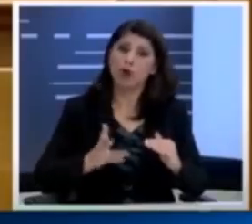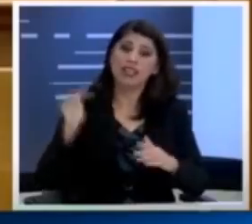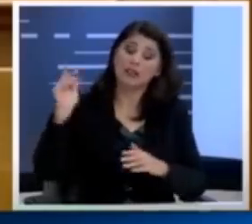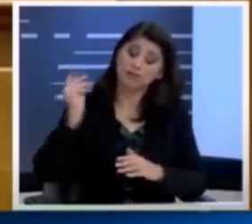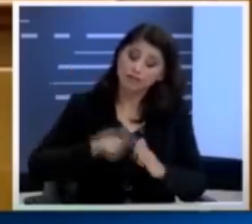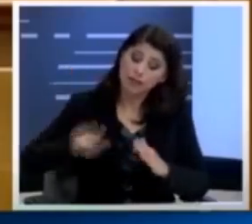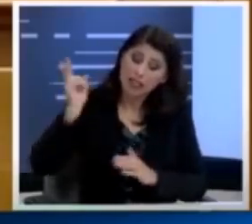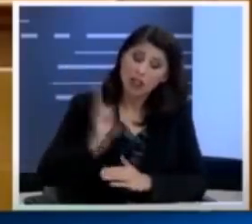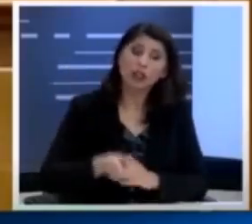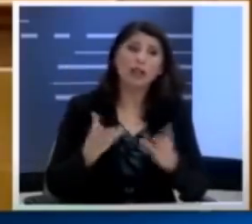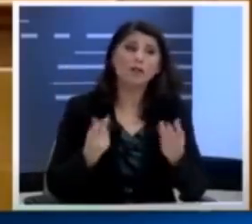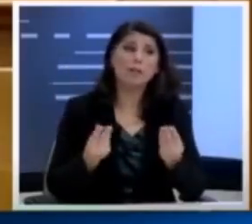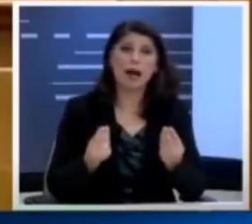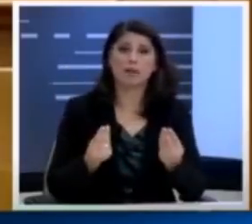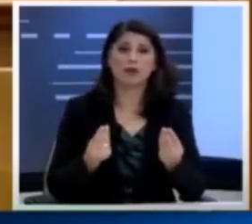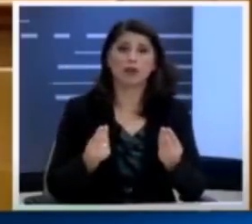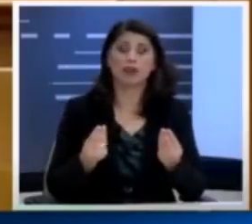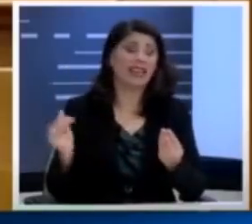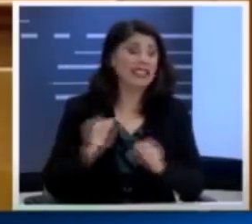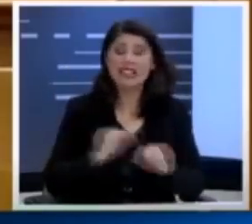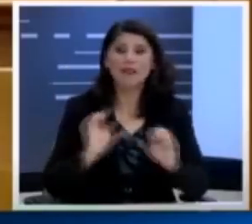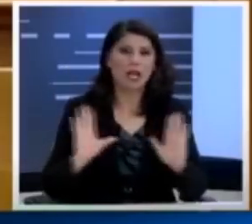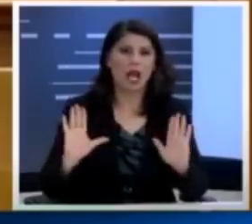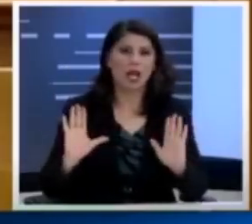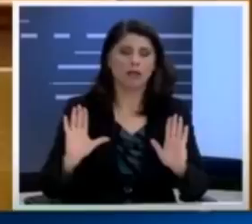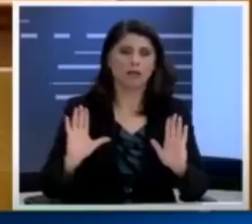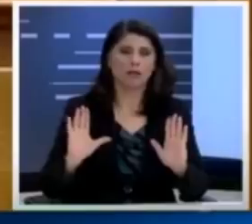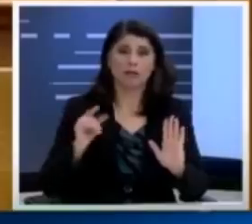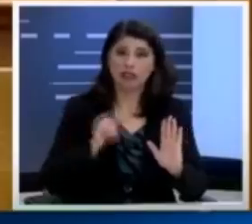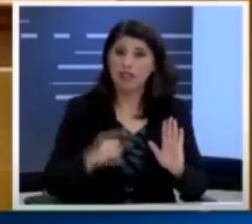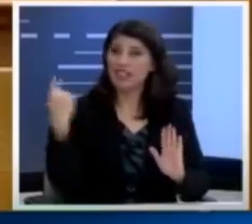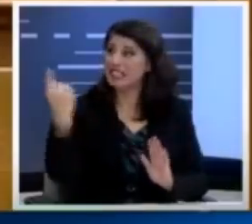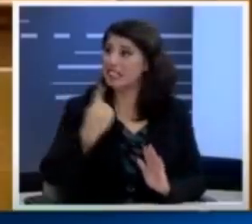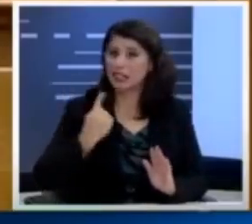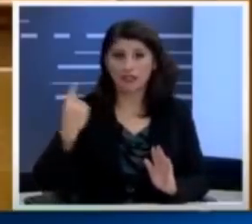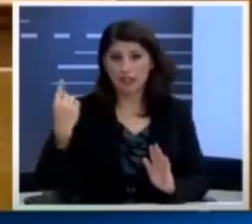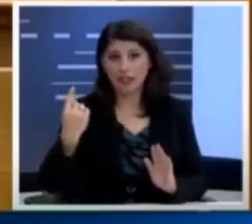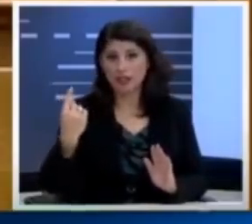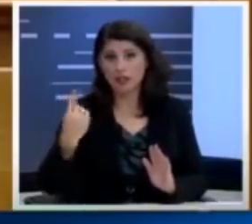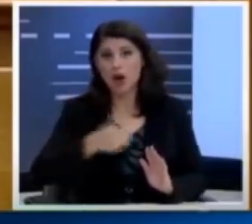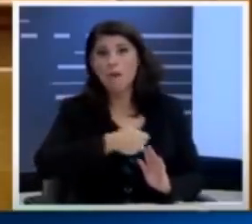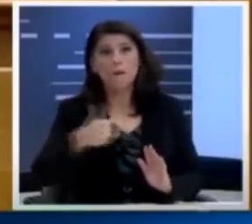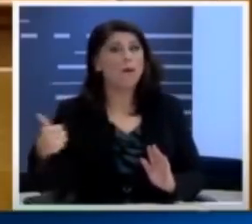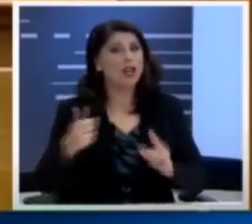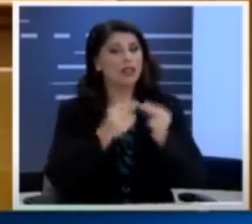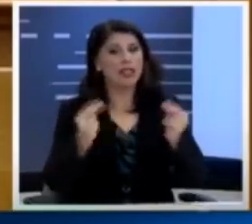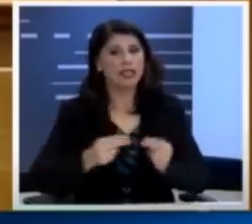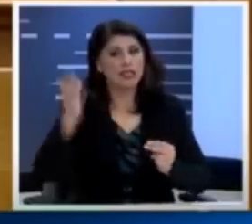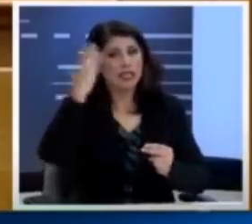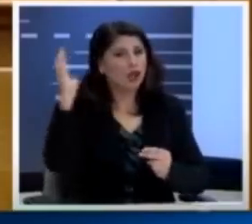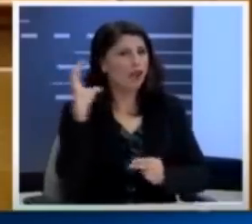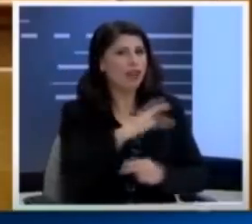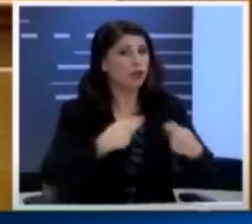επιδεινωθεί πολύ και απότομα. Σε αυτές τις συνθήκες, μοναδική λύση για το